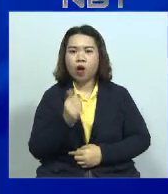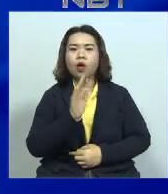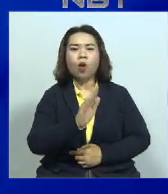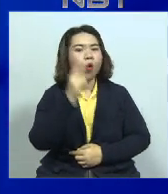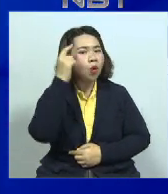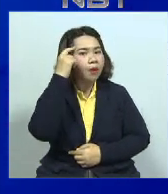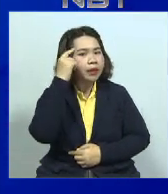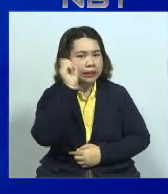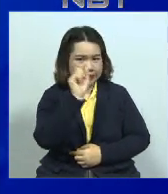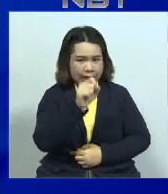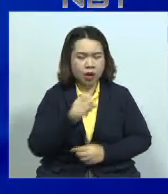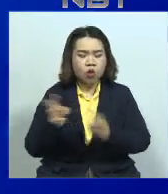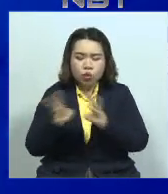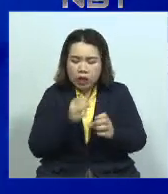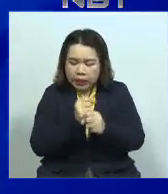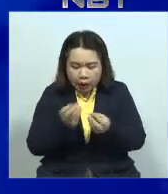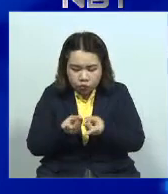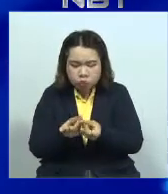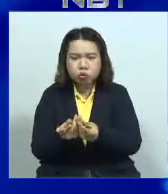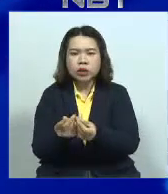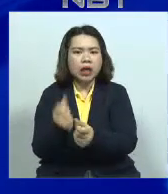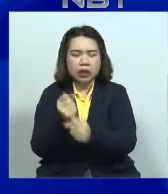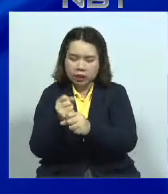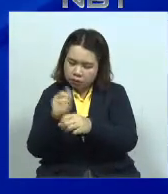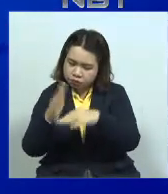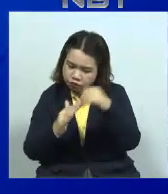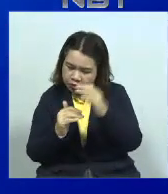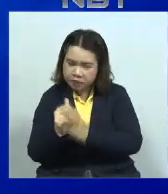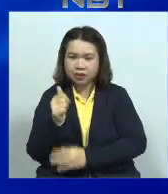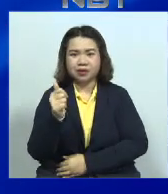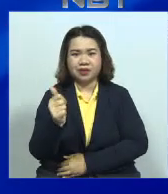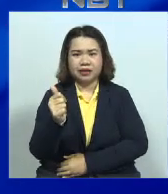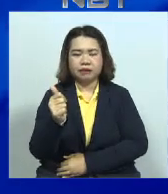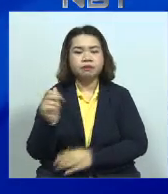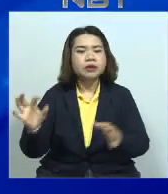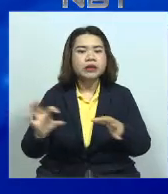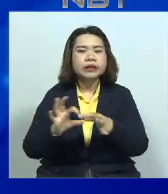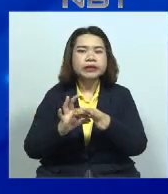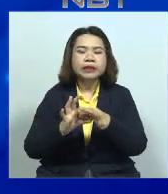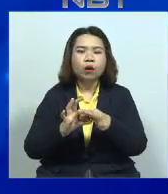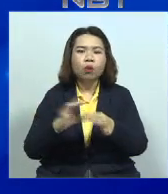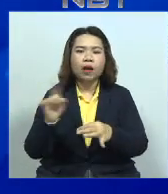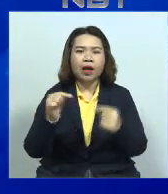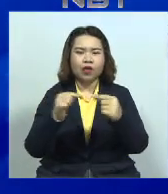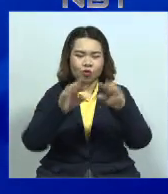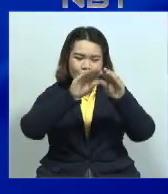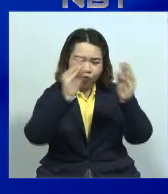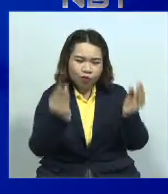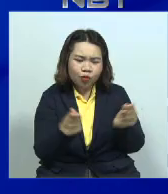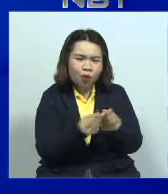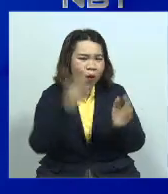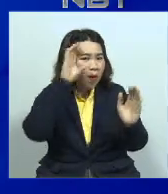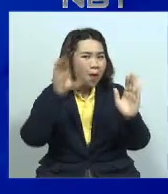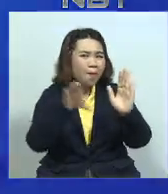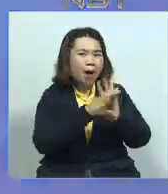าเทคนิคการทำที่ละเอียดประณีตบรรจงแล้วยังสอดคล้องกับตราสัญลักษณ์ของการประชุมอาเซียนในครั้